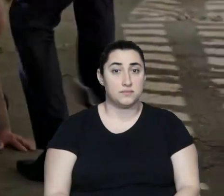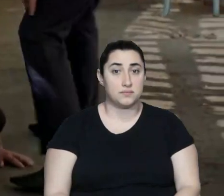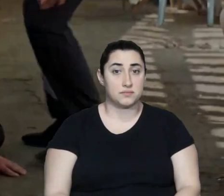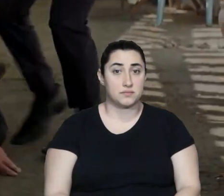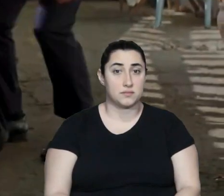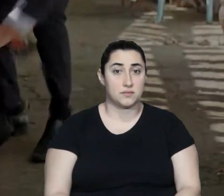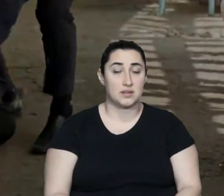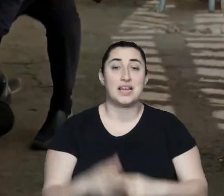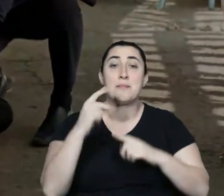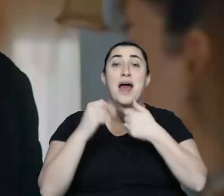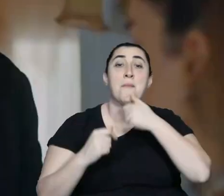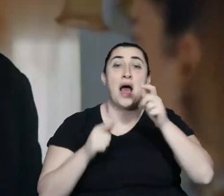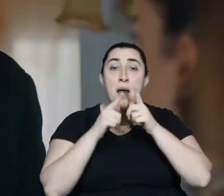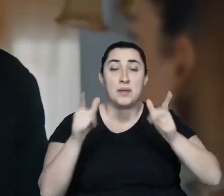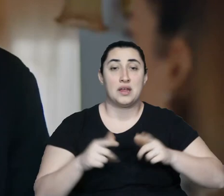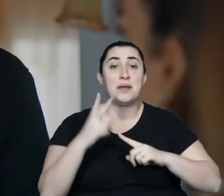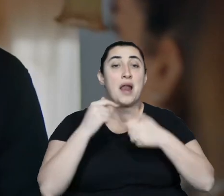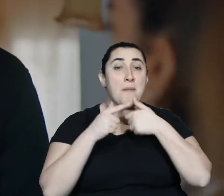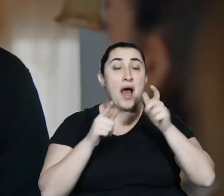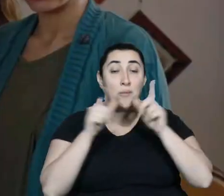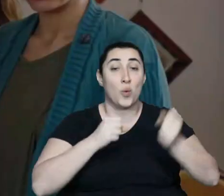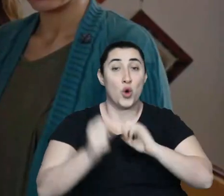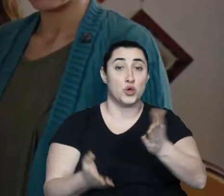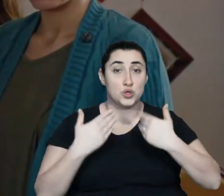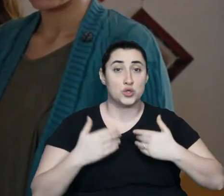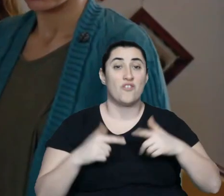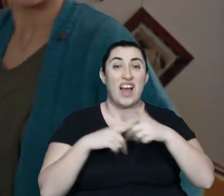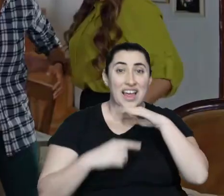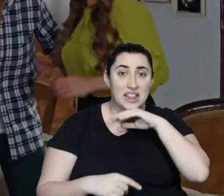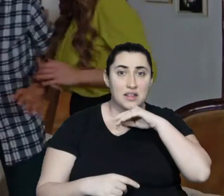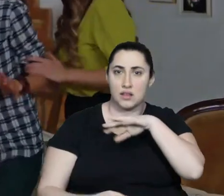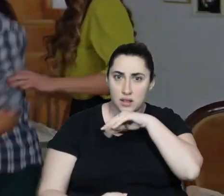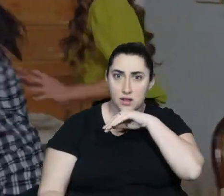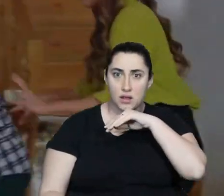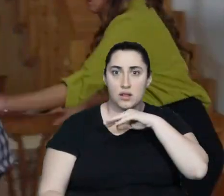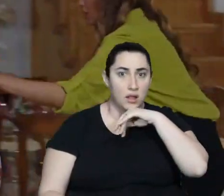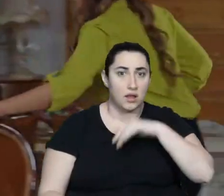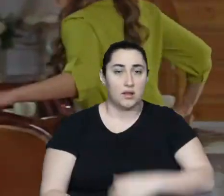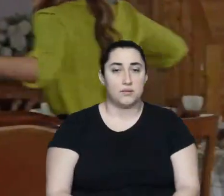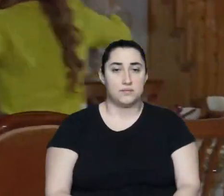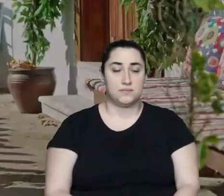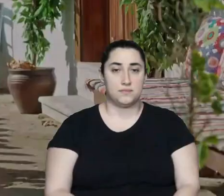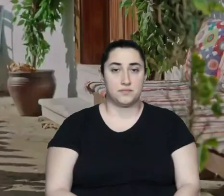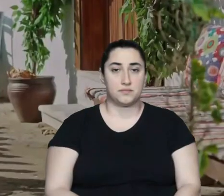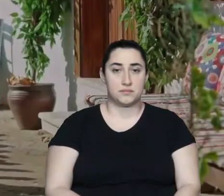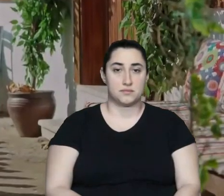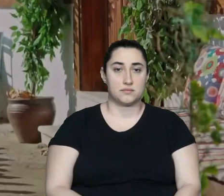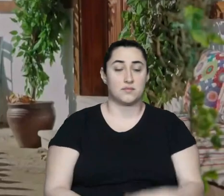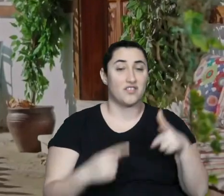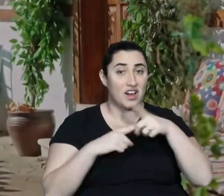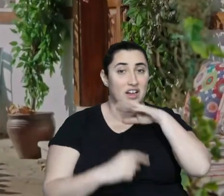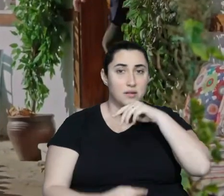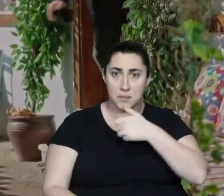Fatih koşturdu. İbrahim abi! İbrahim abi koşuyor! Faik dede! Ne? Dede! Faik